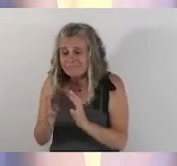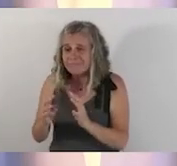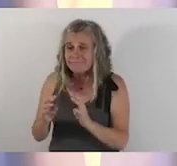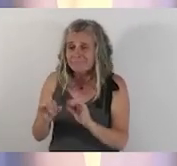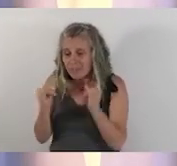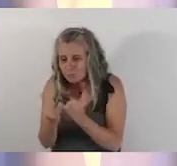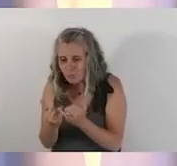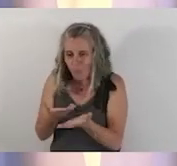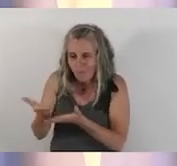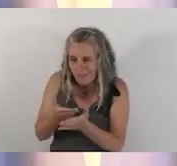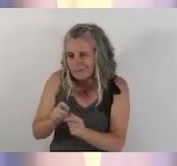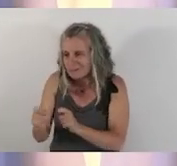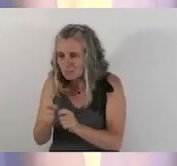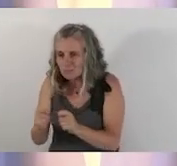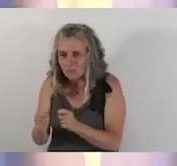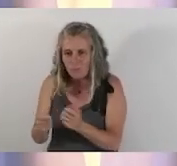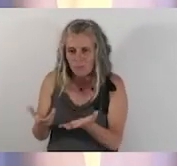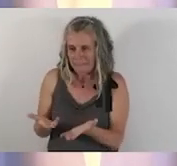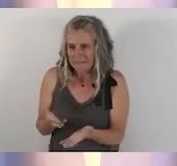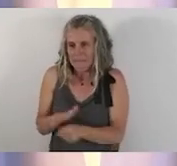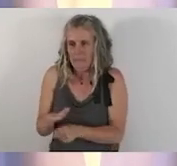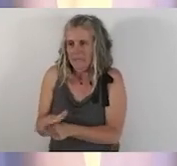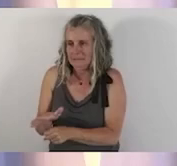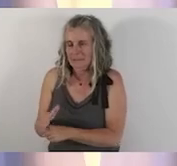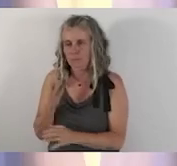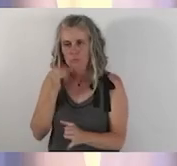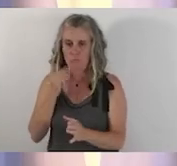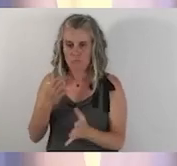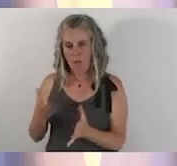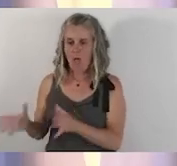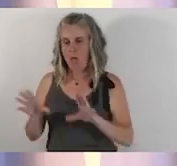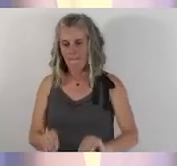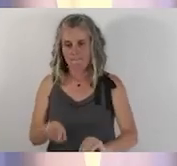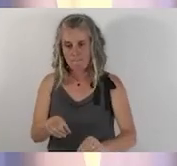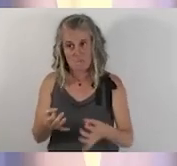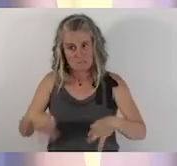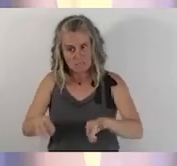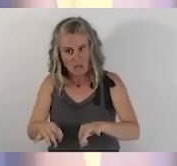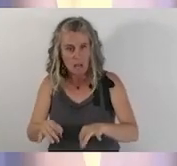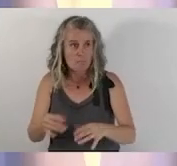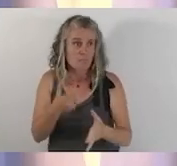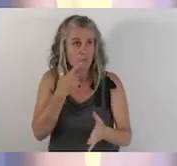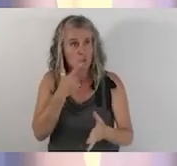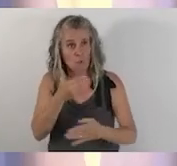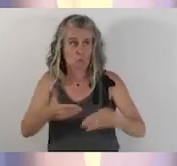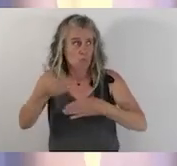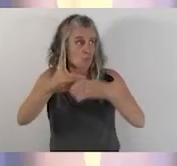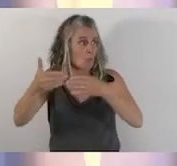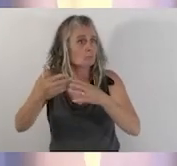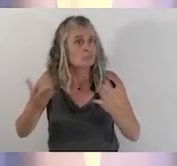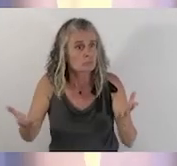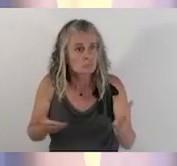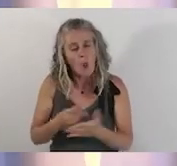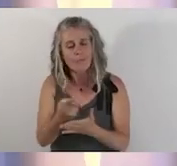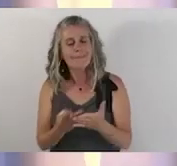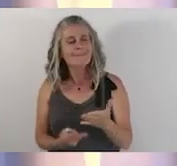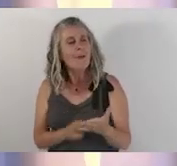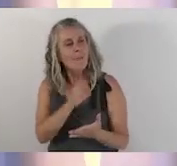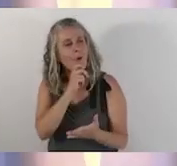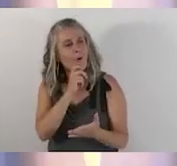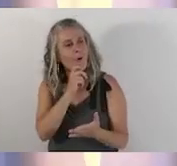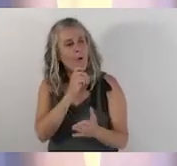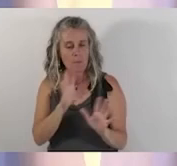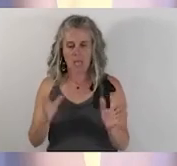aussi de plus en plus le quartier. Et donc l'idée ce serait voilà, de construire, hein, on n'a pas le dessin aujourd'hui, mais